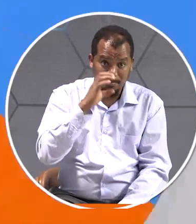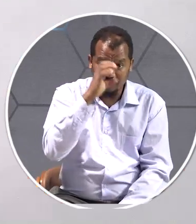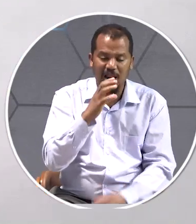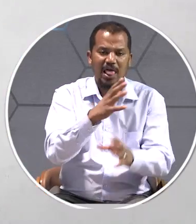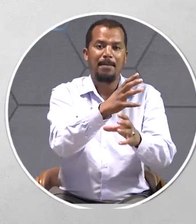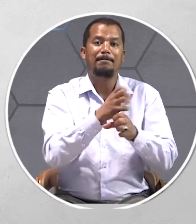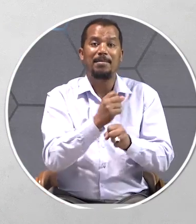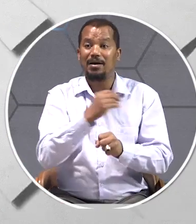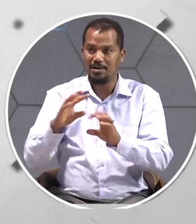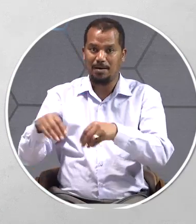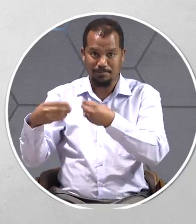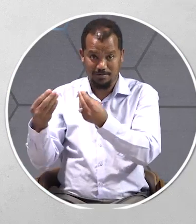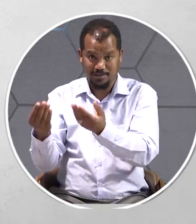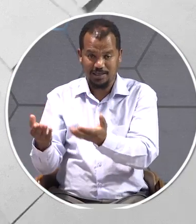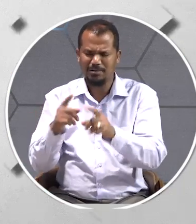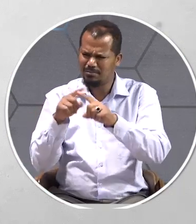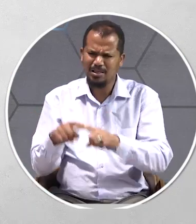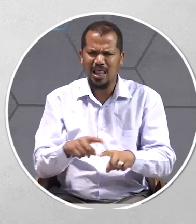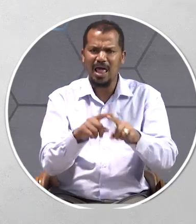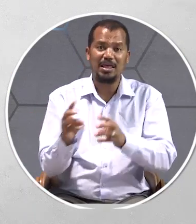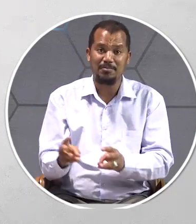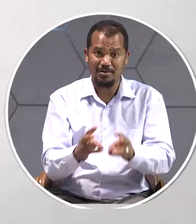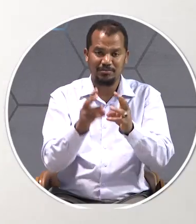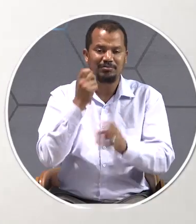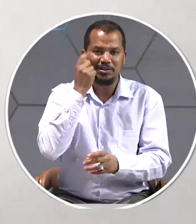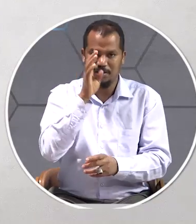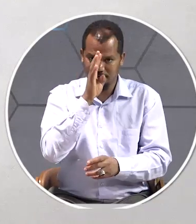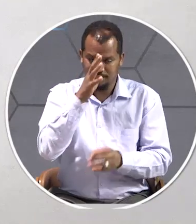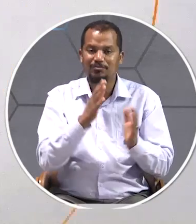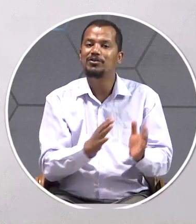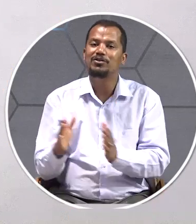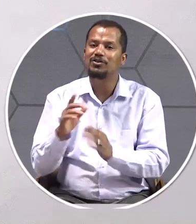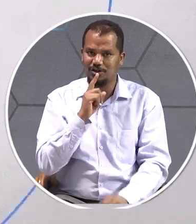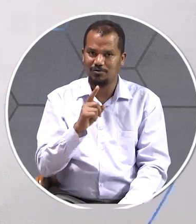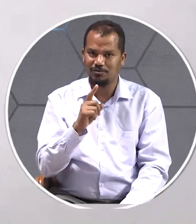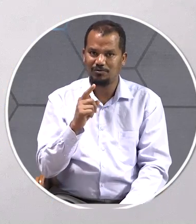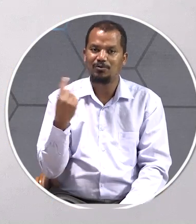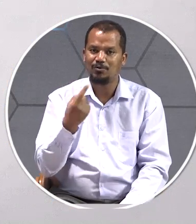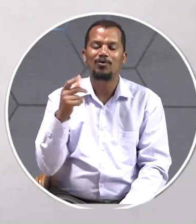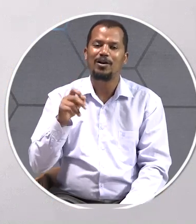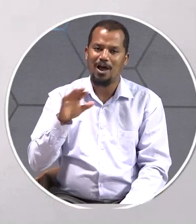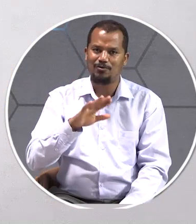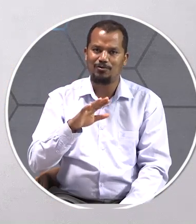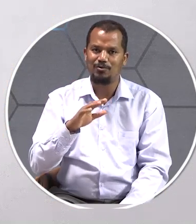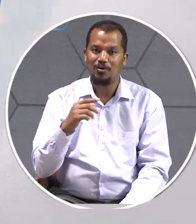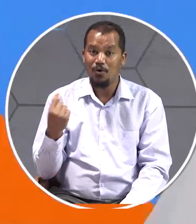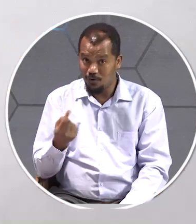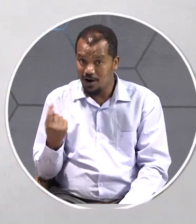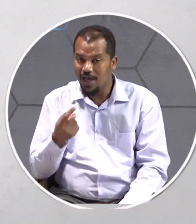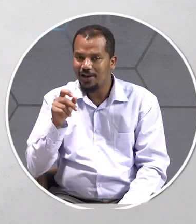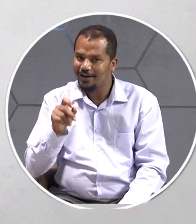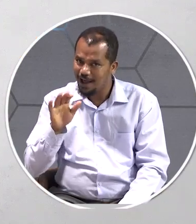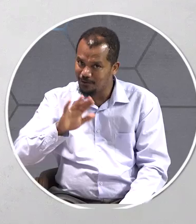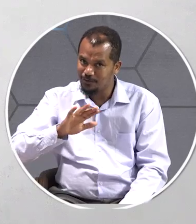መረጃ በማፈላለግ በመቀበልና በመስጠት በተለያየ መንገድ ግንዛቤ የሚፈጠርበት ዝግጅት ነው። ሁሌ